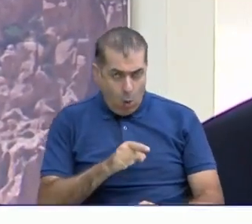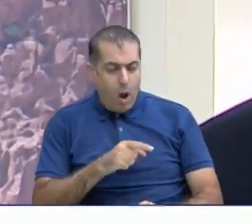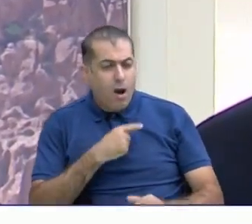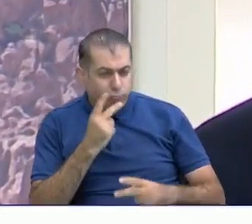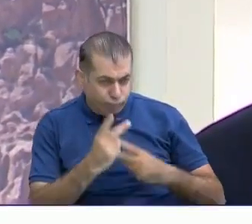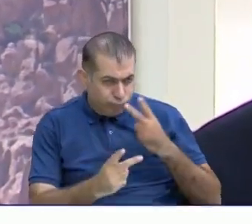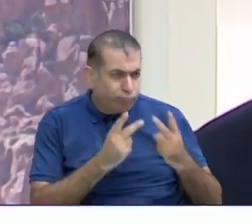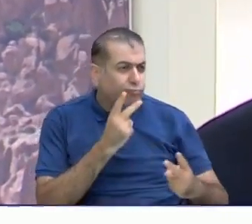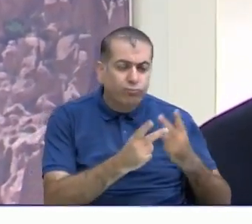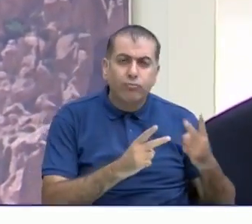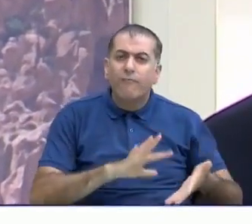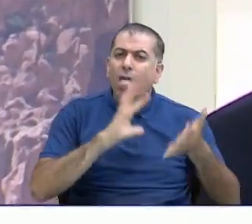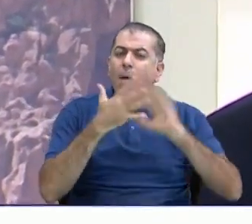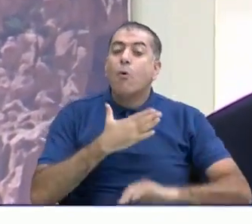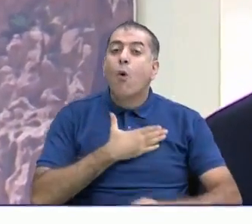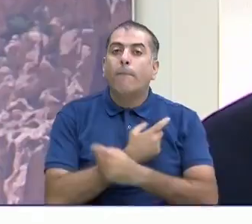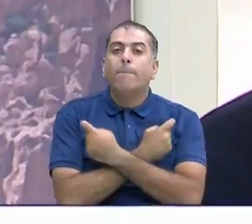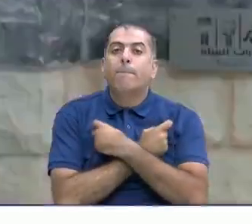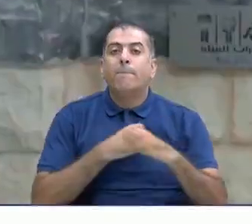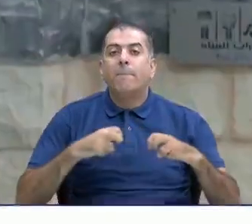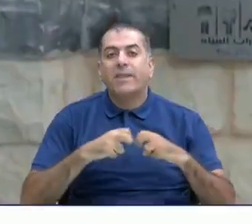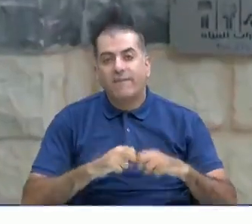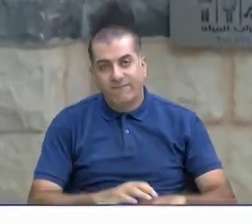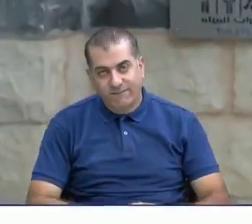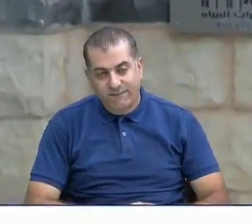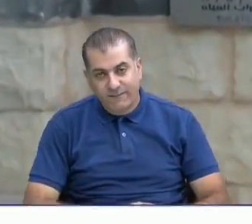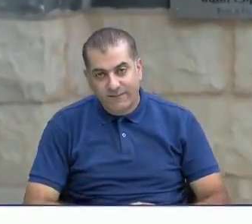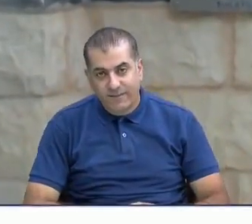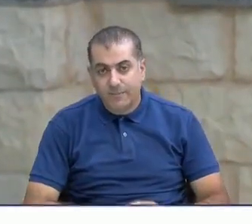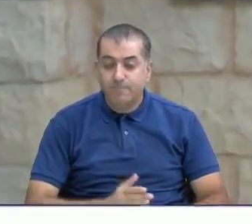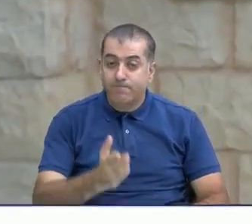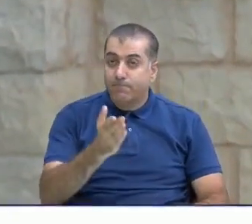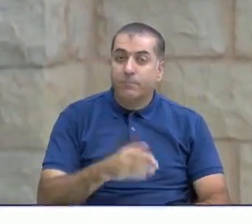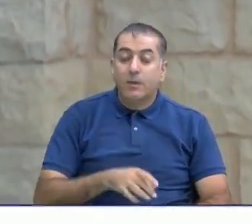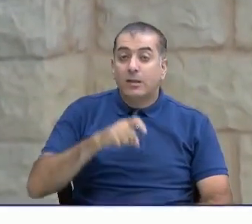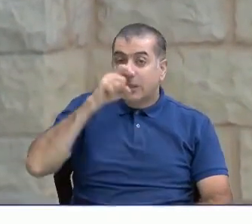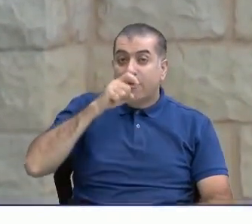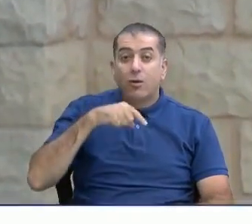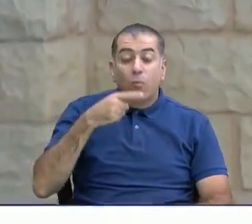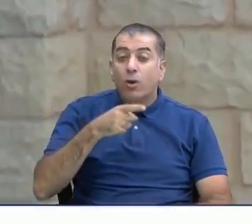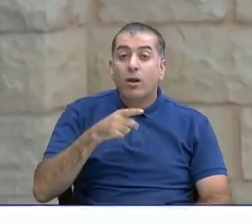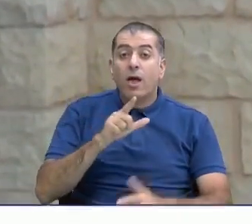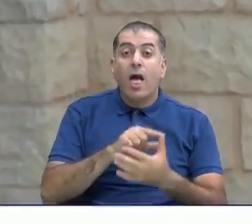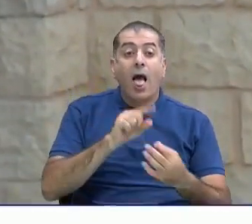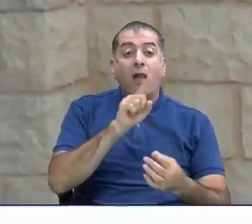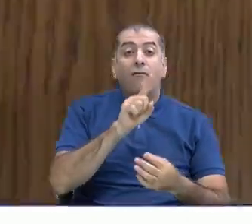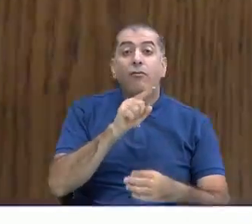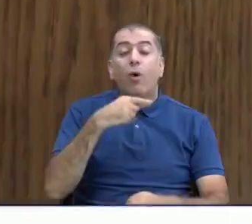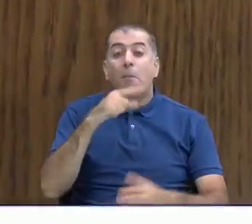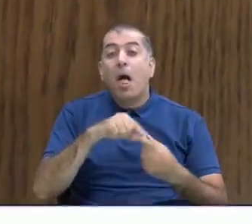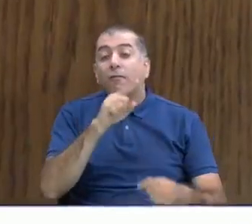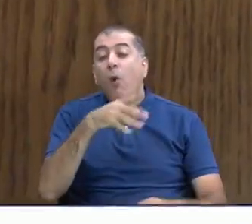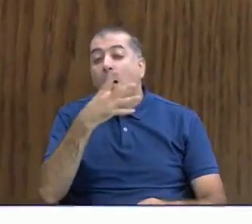اليوميه للحضارات التي عاشت في هذه المنطقه وتضم الطفيله ما يقرب من 1800 موقع اثري